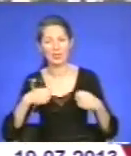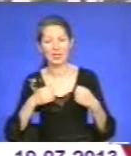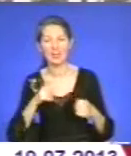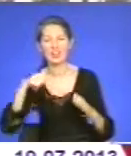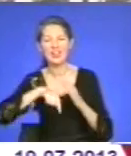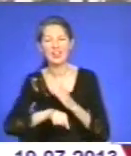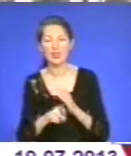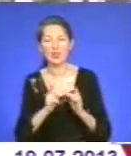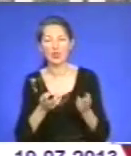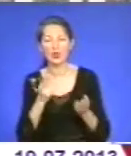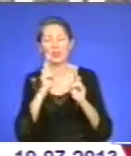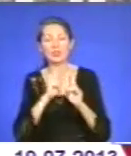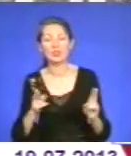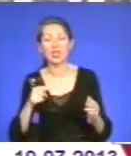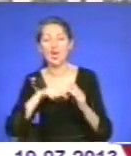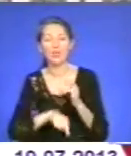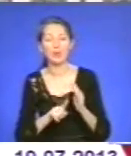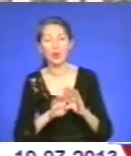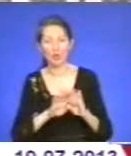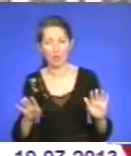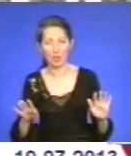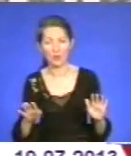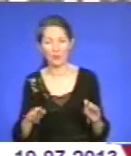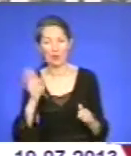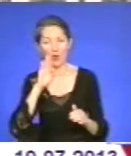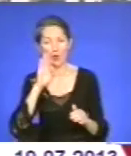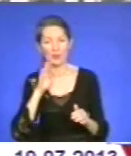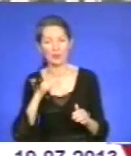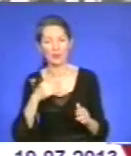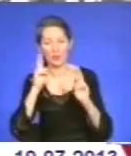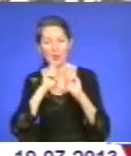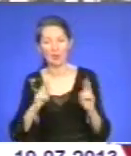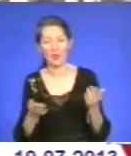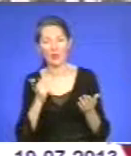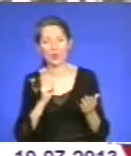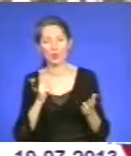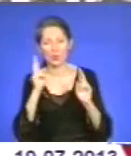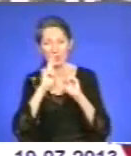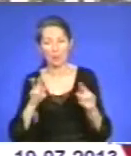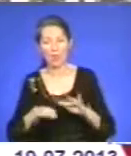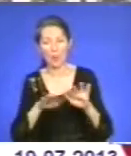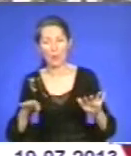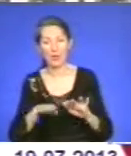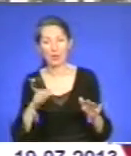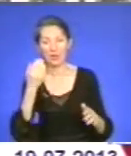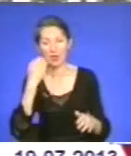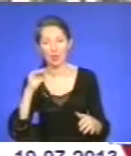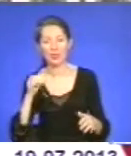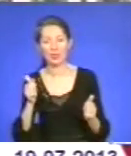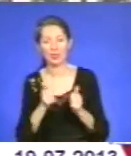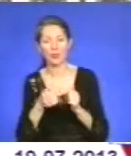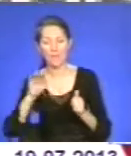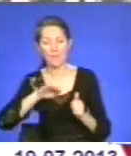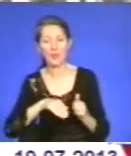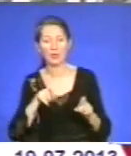лізти, якщо ти не знаєш, чи глибоко чи ні в воді. Тобто, не знаю, може хтось, хто не вміє плавати, взагалі краще при березі тримати,